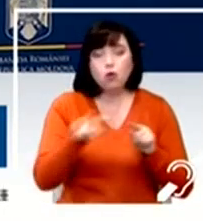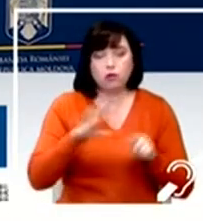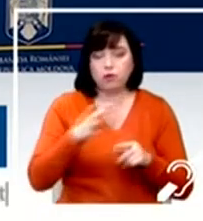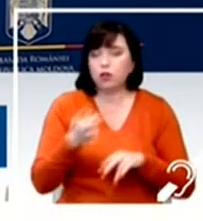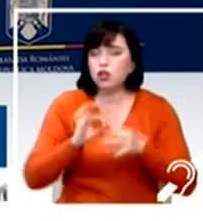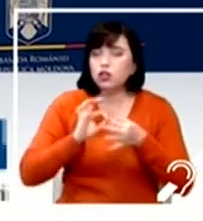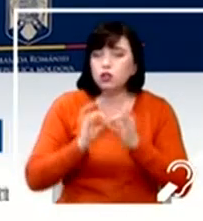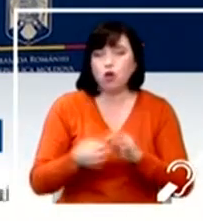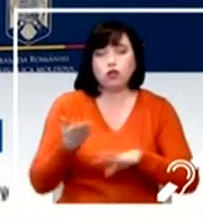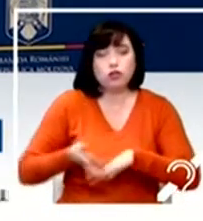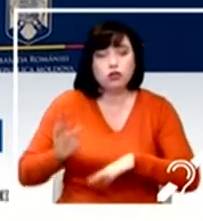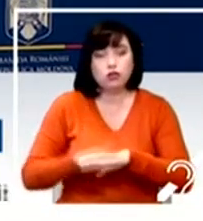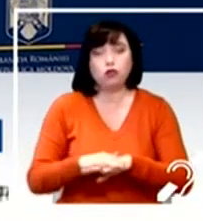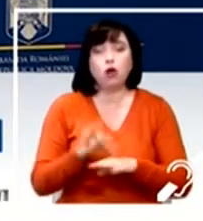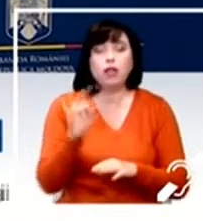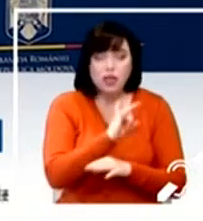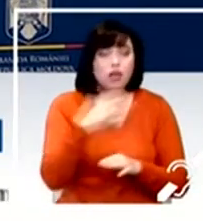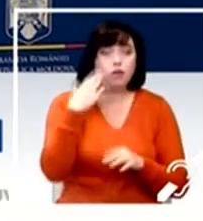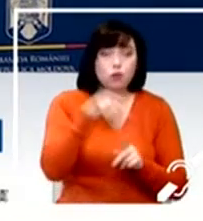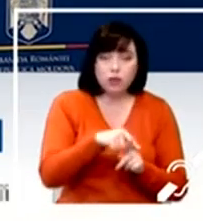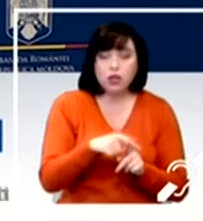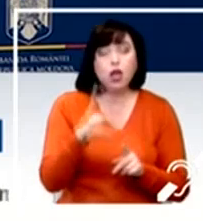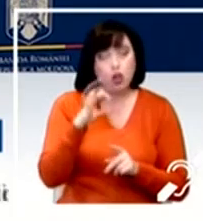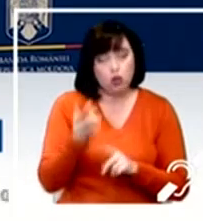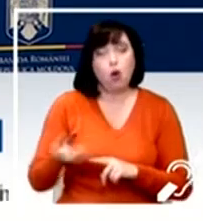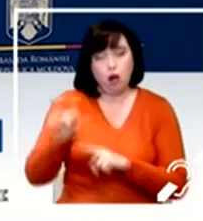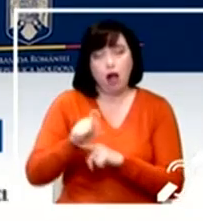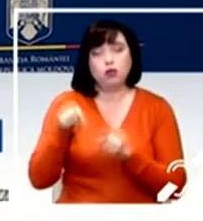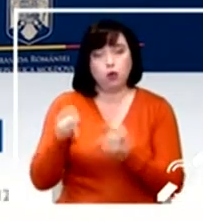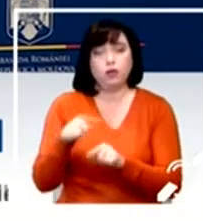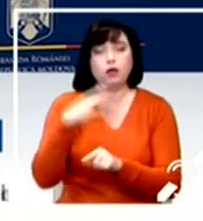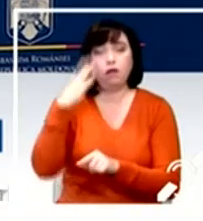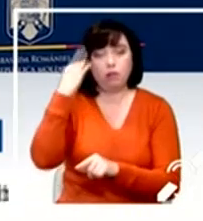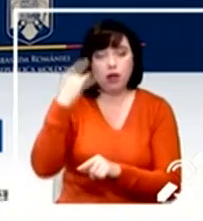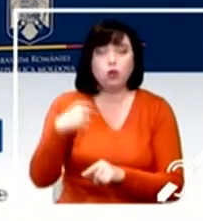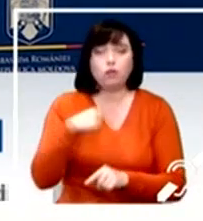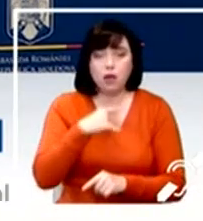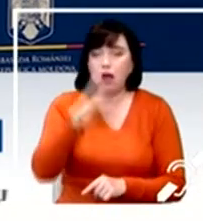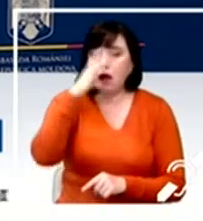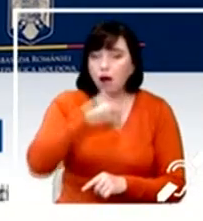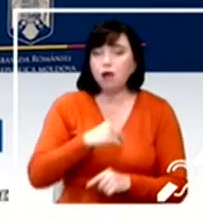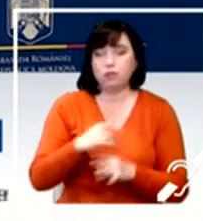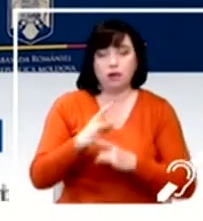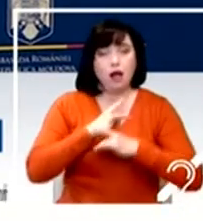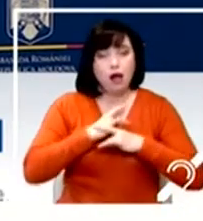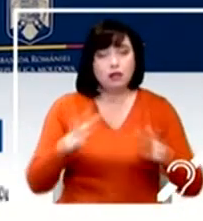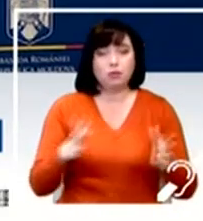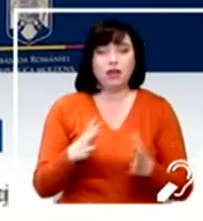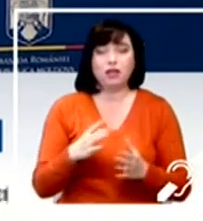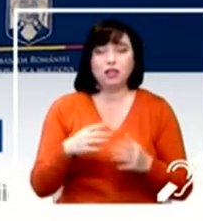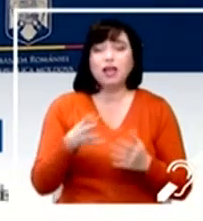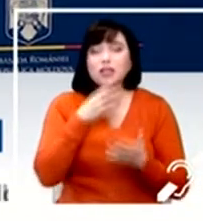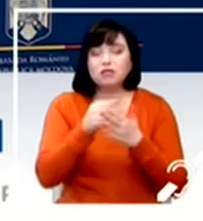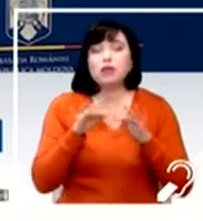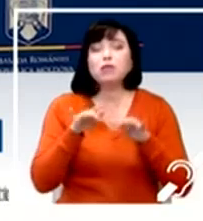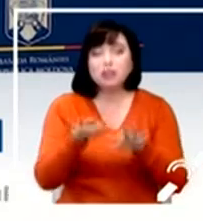dificil, atât în România, dar mai ales în Republica Moldova, reușim să celebrăm prin lucrurile